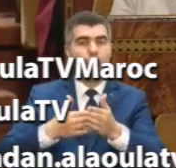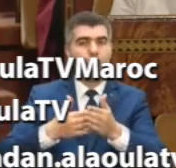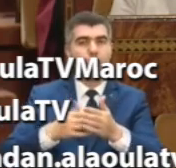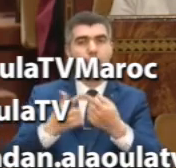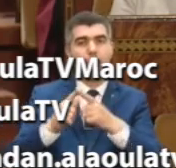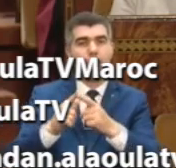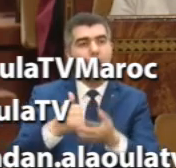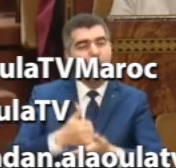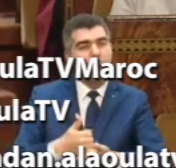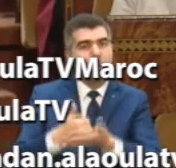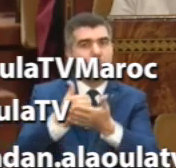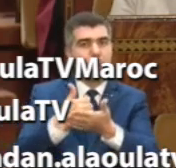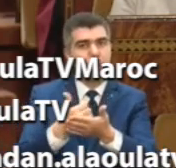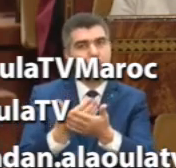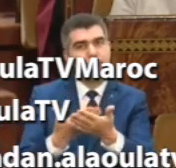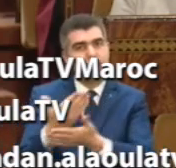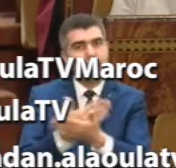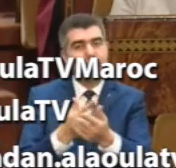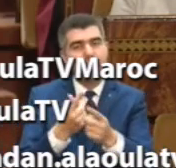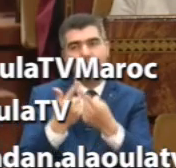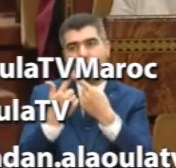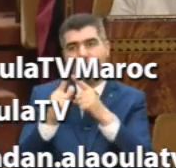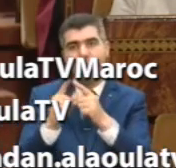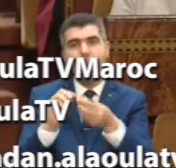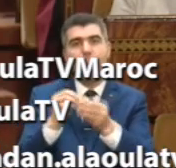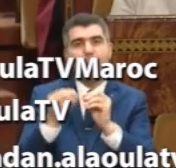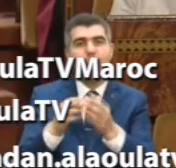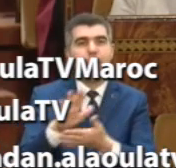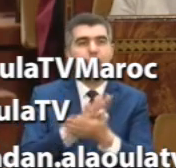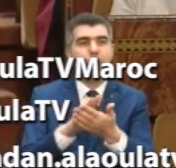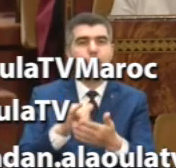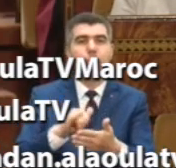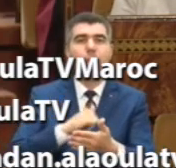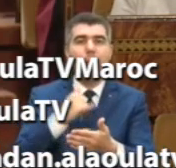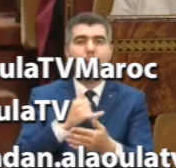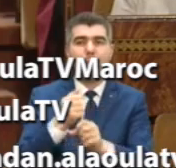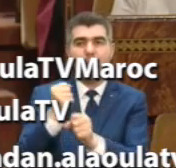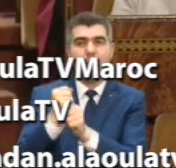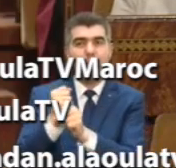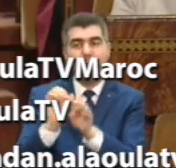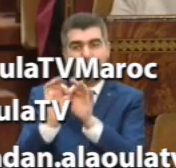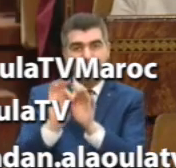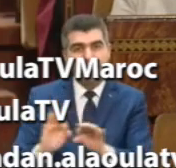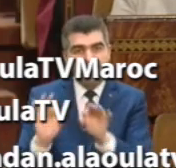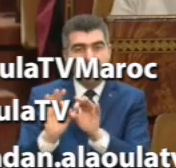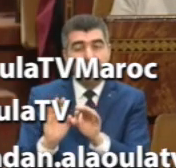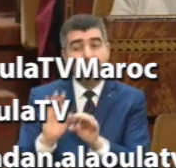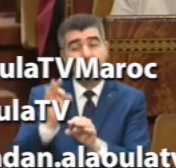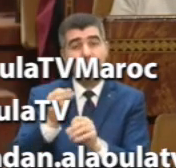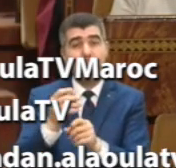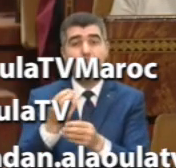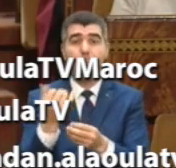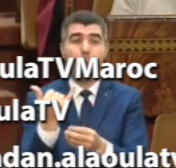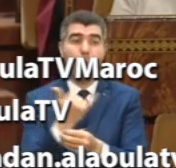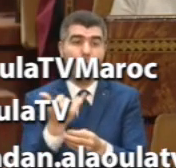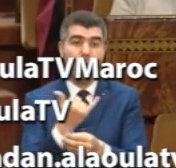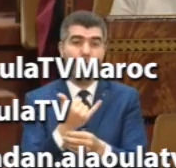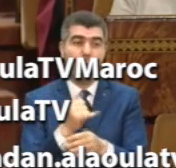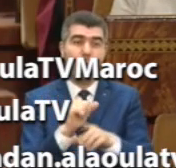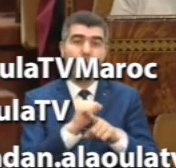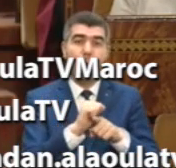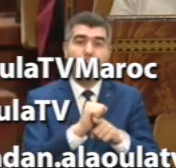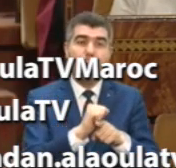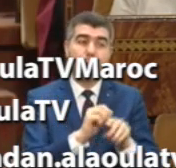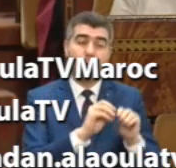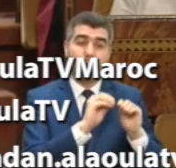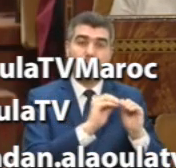الفئة اللي كتسد العديد من الإشكالات لدى الشباب العاطل. لكن لا بد من تأهيل هذه الفئة، لا بد من العناية بأوضاعها،